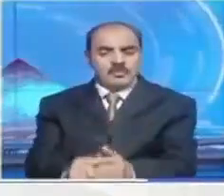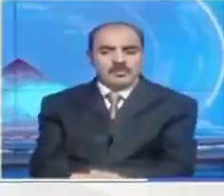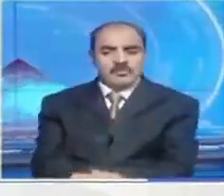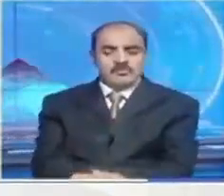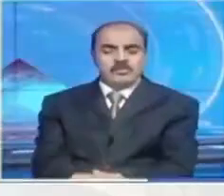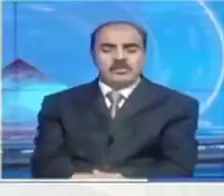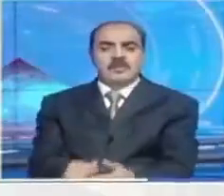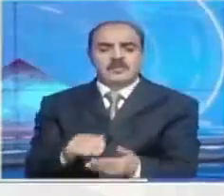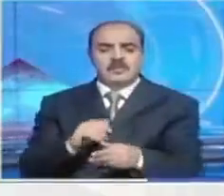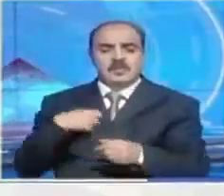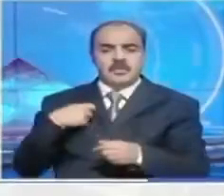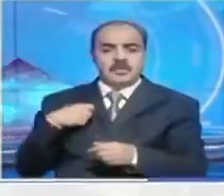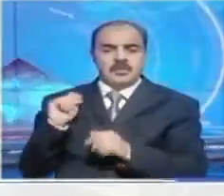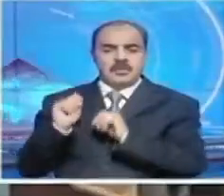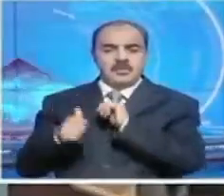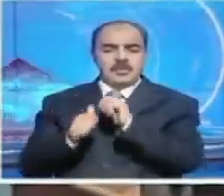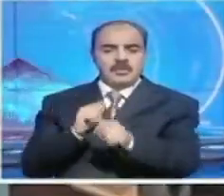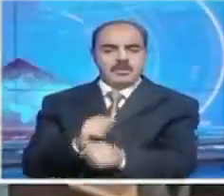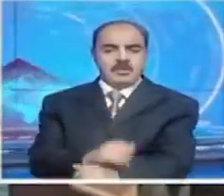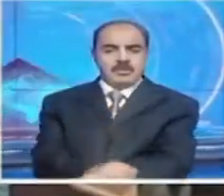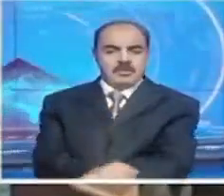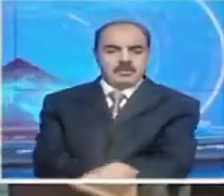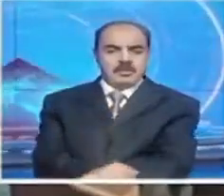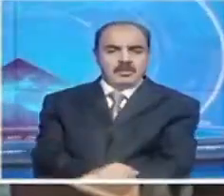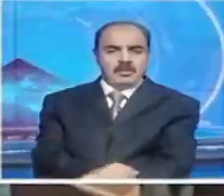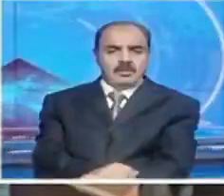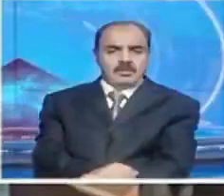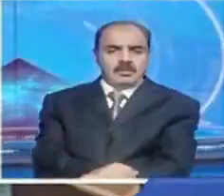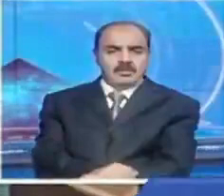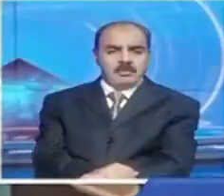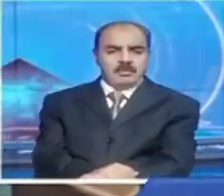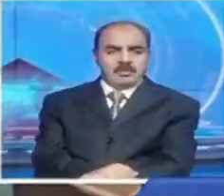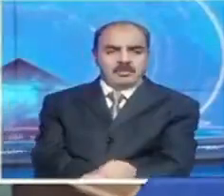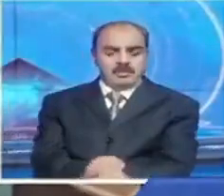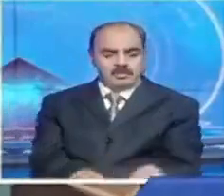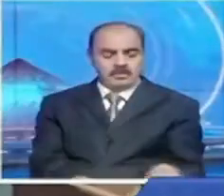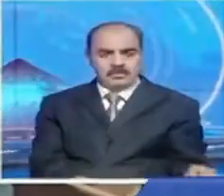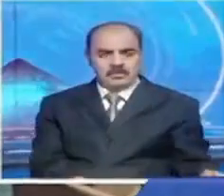كافة الوزارات بالدولة نسقت لتقديم الدعم